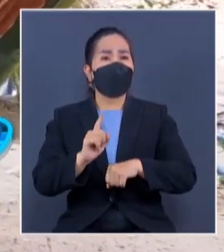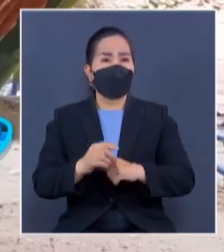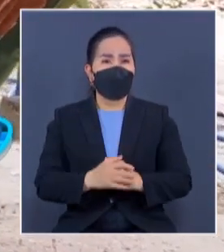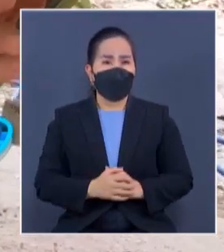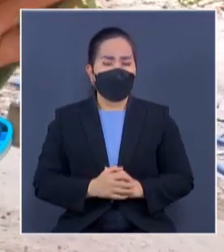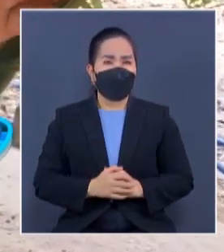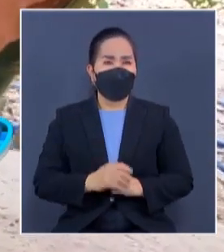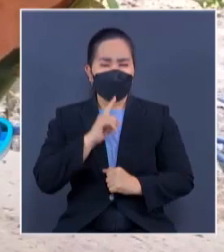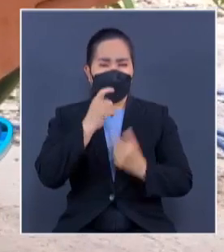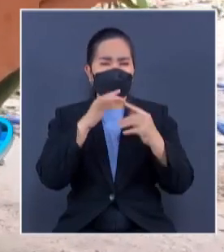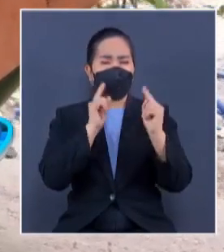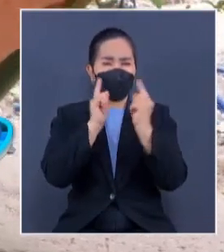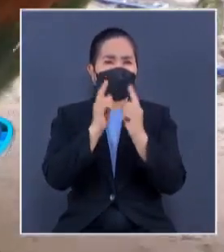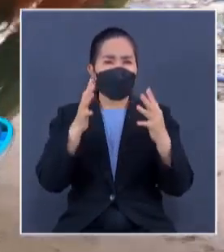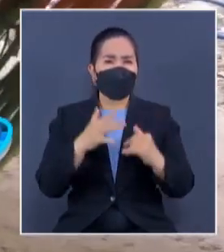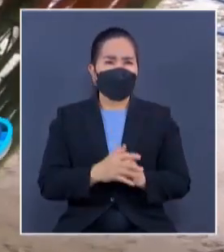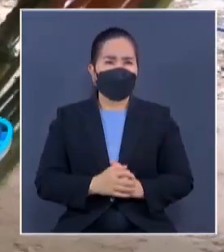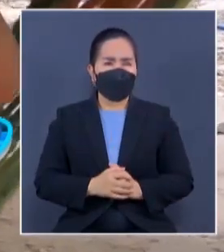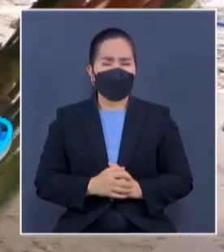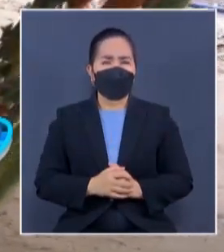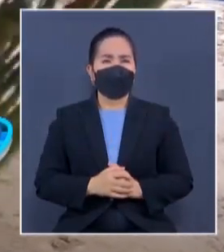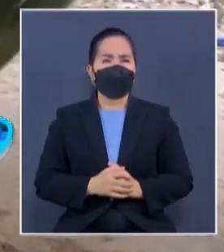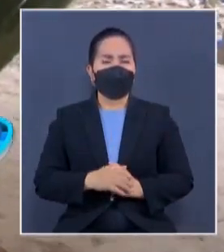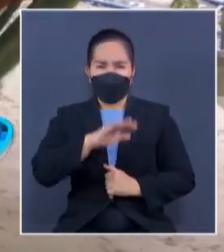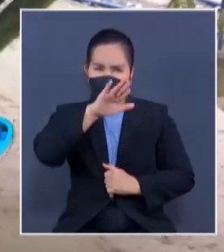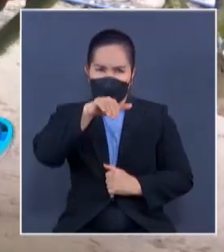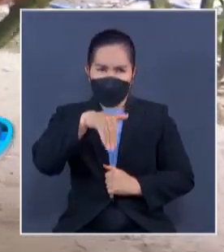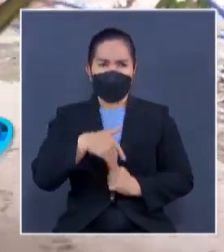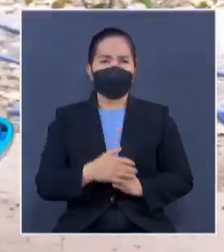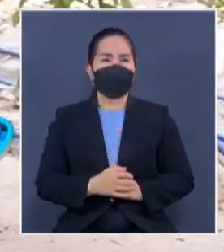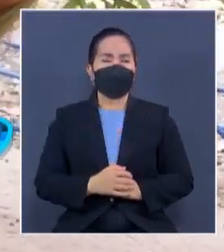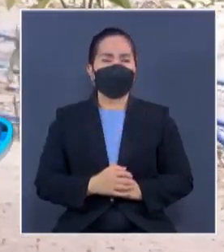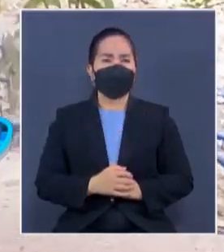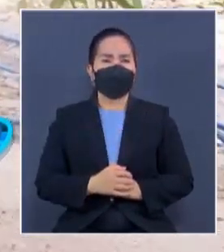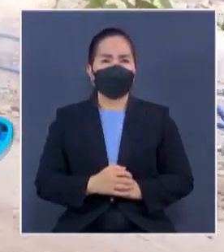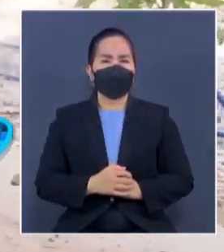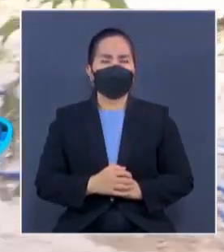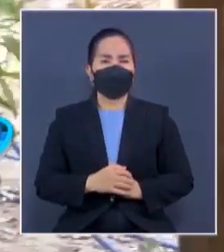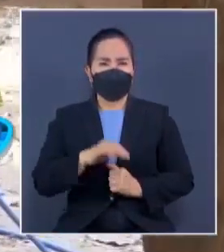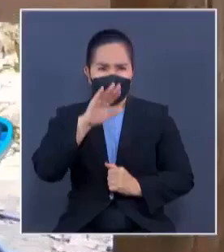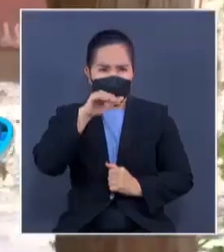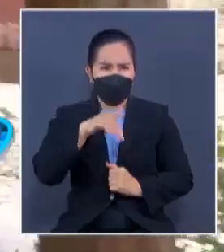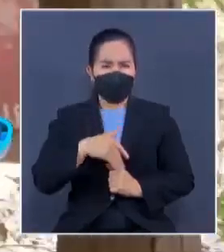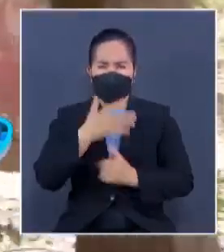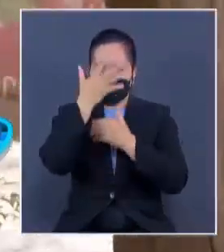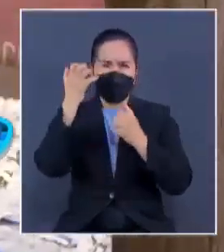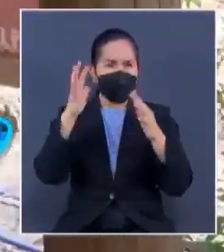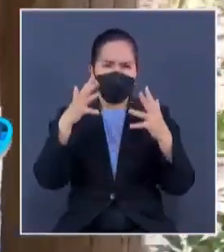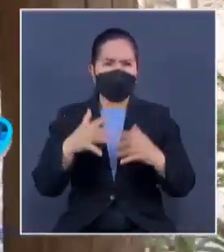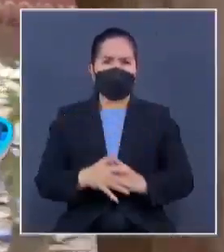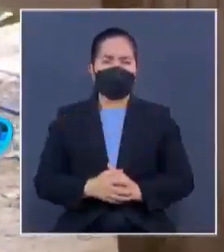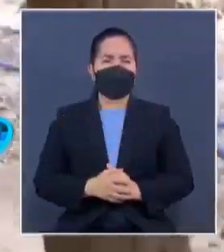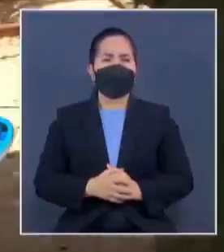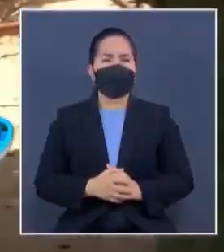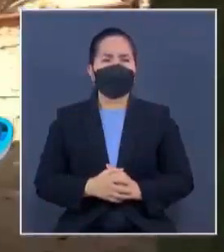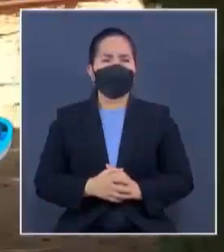สิหาเขาไม่รู้จักเลยคือจะมานอนบ้านเขาอันลงมาดีๆเน า ะ มาปุ๊บไม่ได้เมานะครับ คุณ